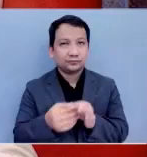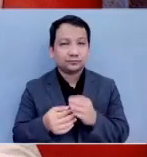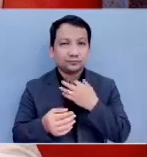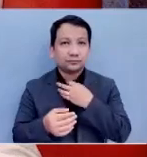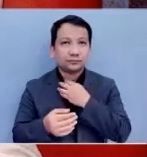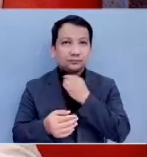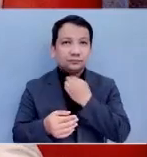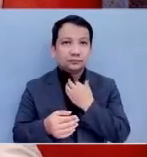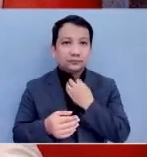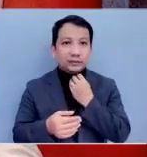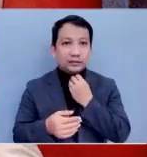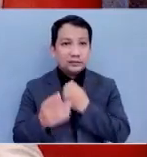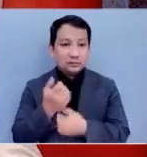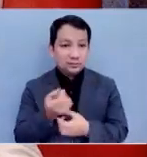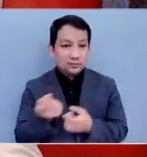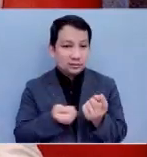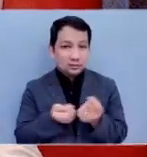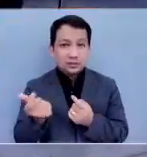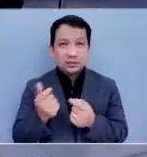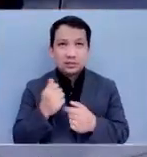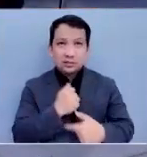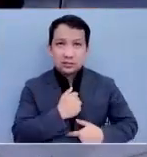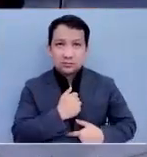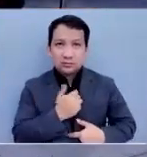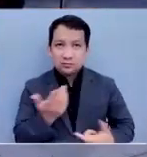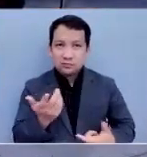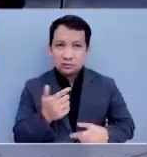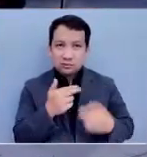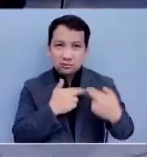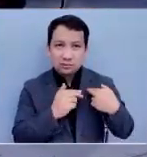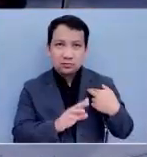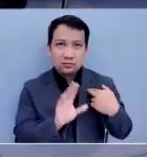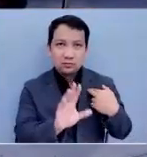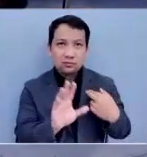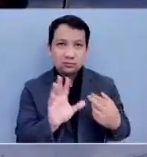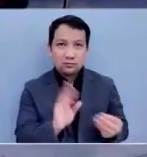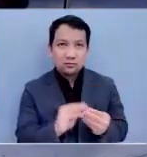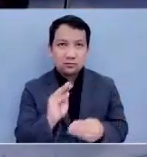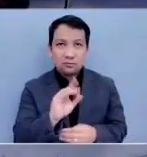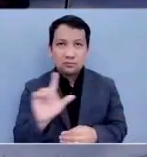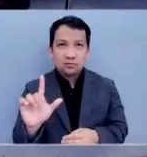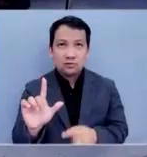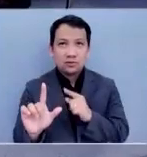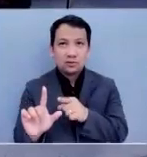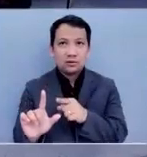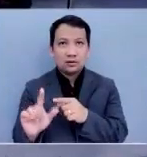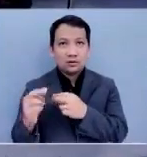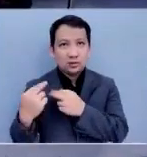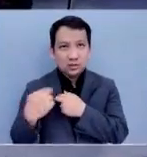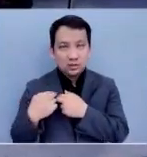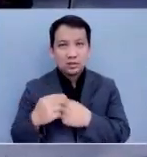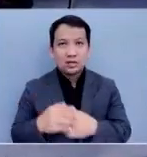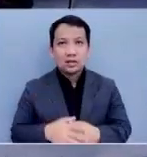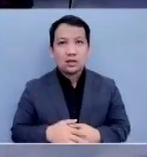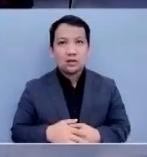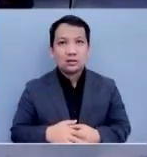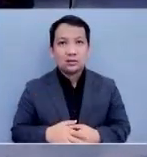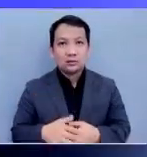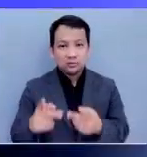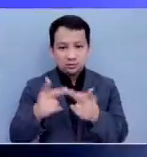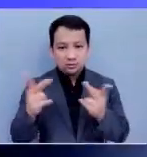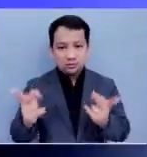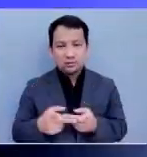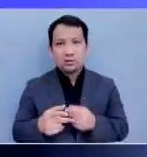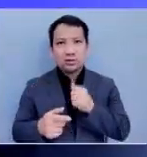sibak yung security guard. Oo, pero wala bang pananagutan yung mall? Yung sa nangyari? Kasi sa grounds nila yun eh.